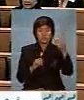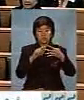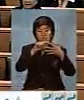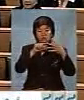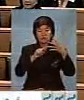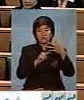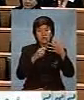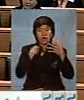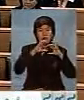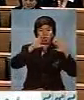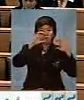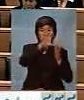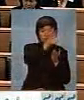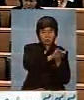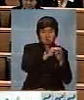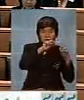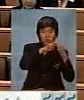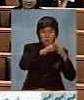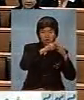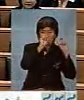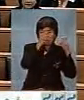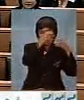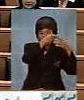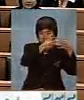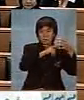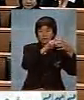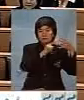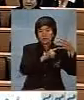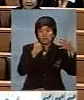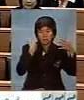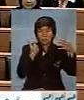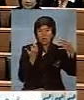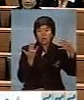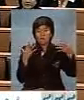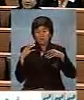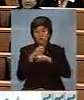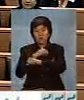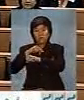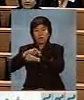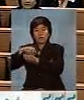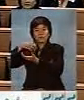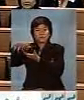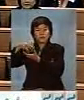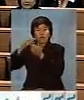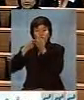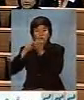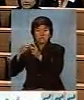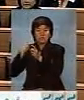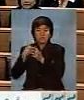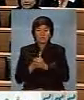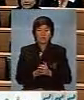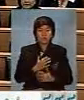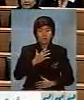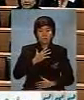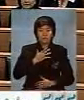รวมปัญหาเหล่านั้นไว้และก็สรุปตอบในเวลาอันเหมาะสมสำหรับกระผมมีประเด็นที่จะสนับ